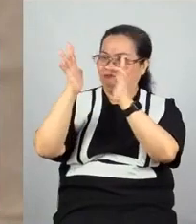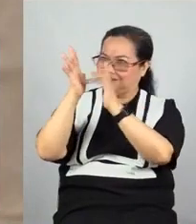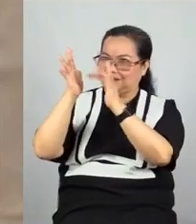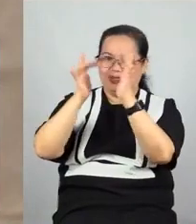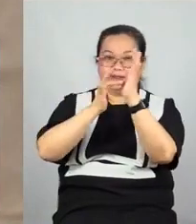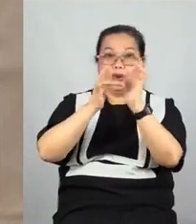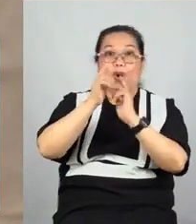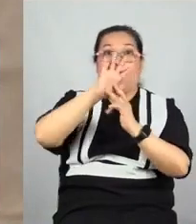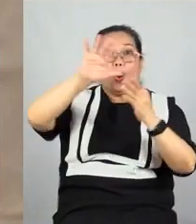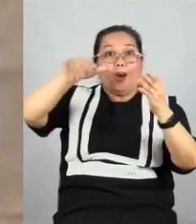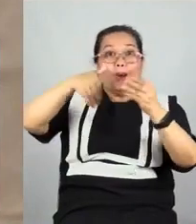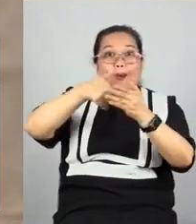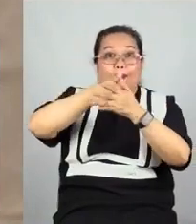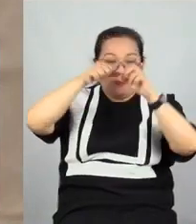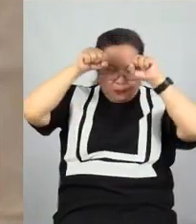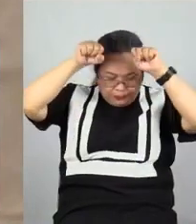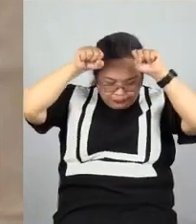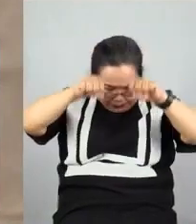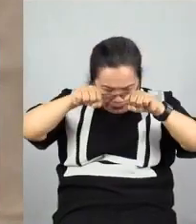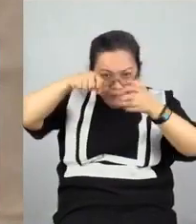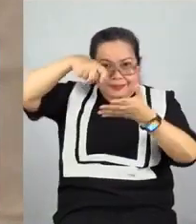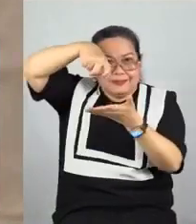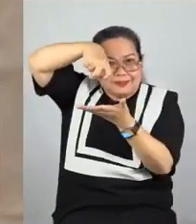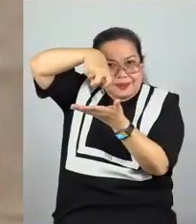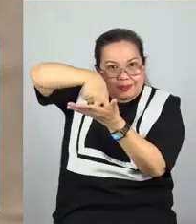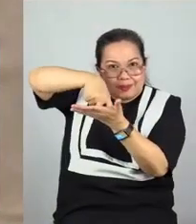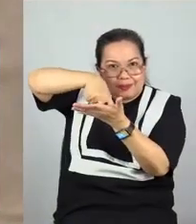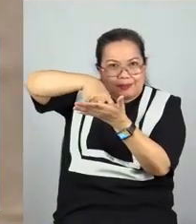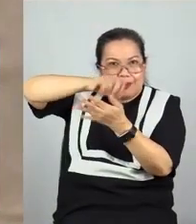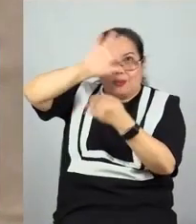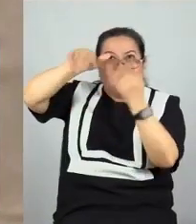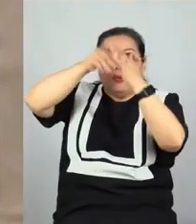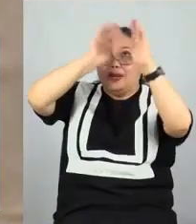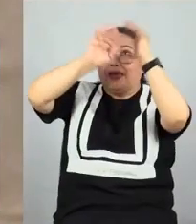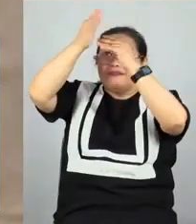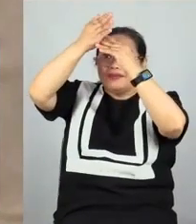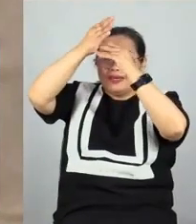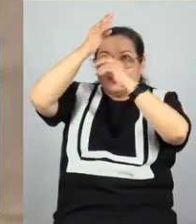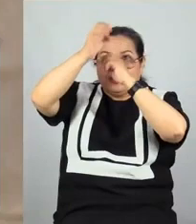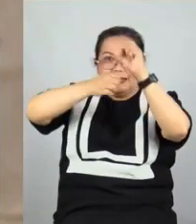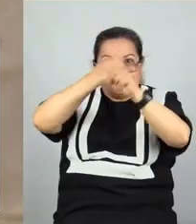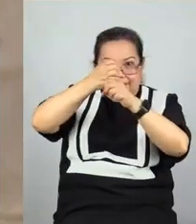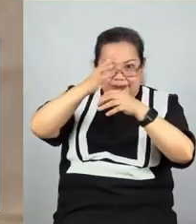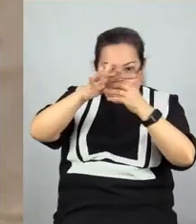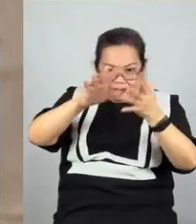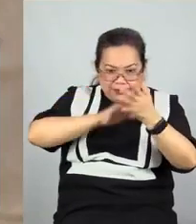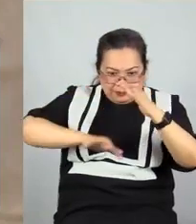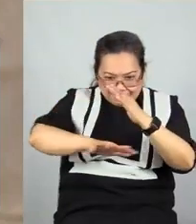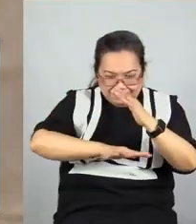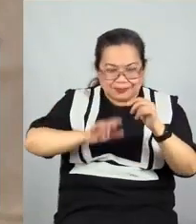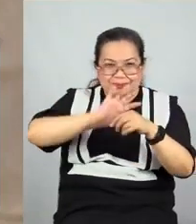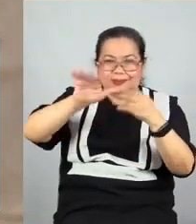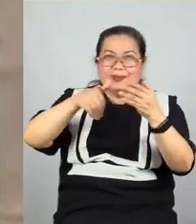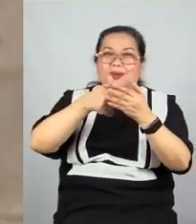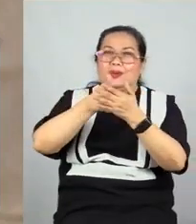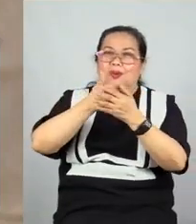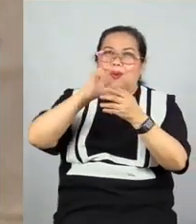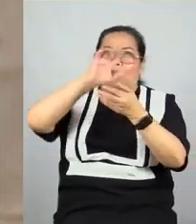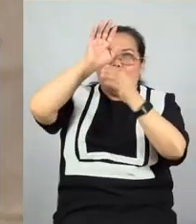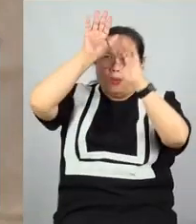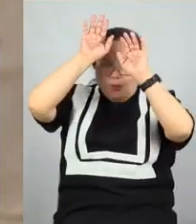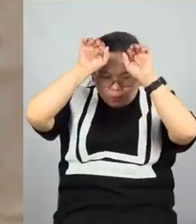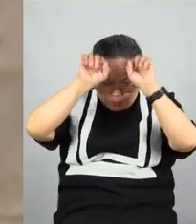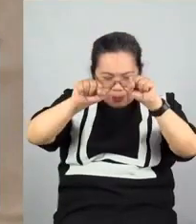should bow in heaven and on earth and under the earth, and every tongue confess that